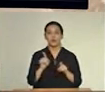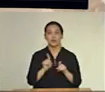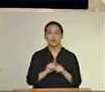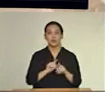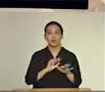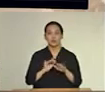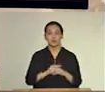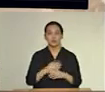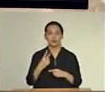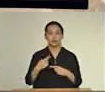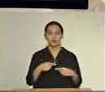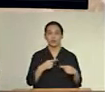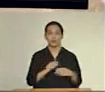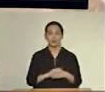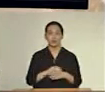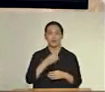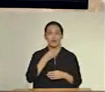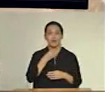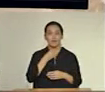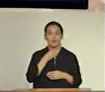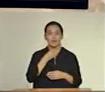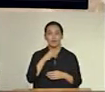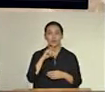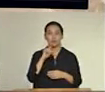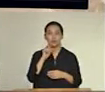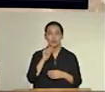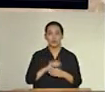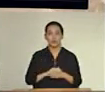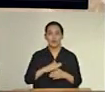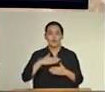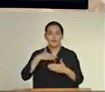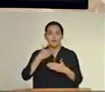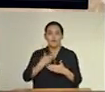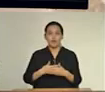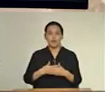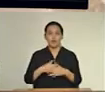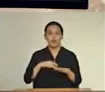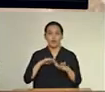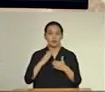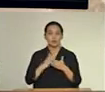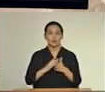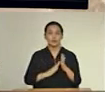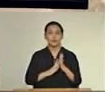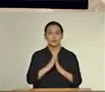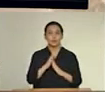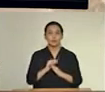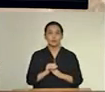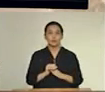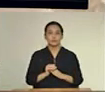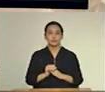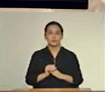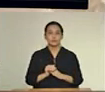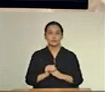xil harakatini, ya'ni hayvonlarda, qushlarda aktiv harakatni kuzatsak, o'simliklarda esa passiv